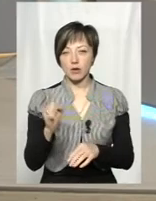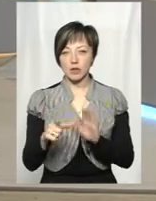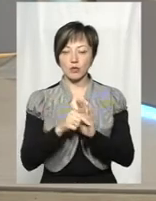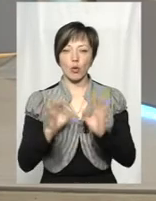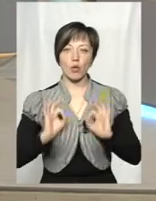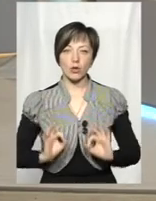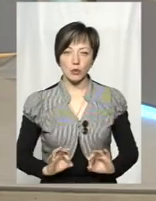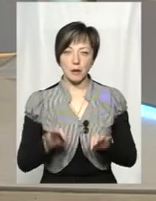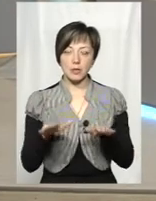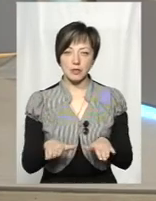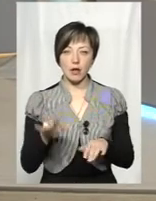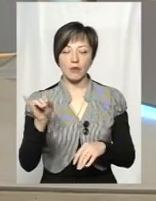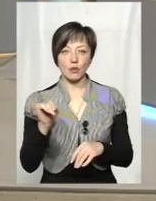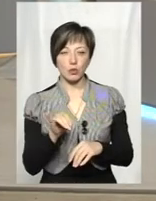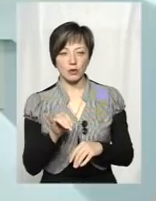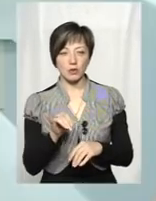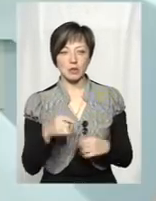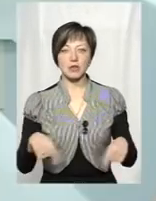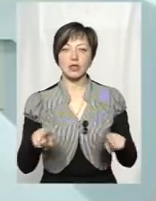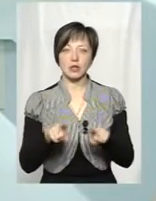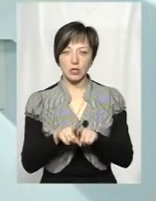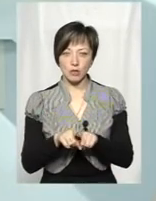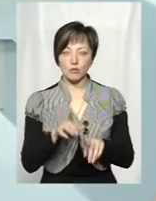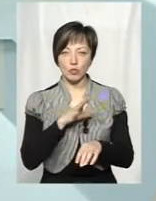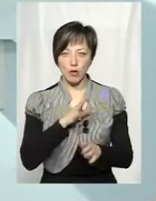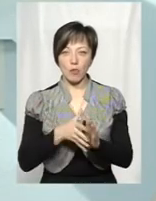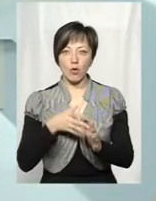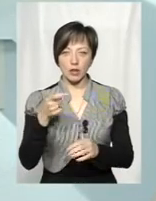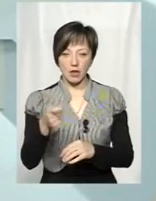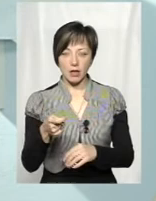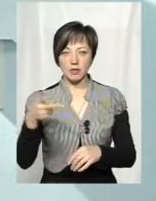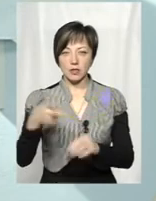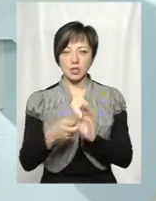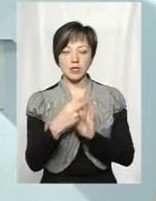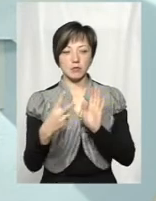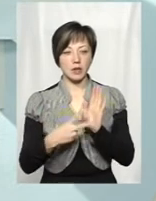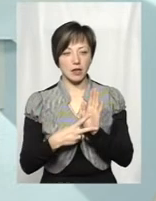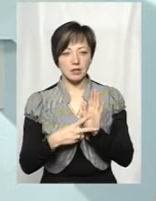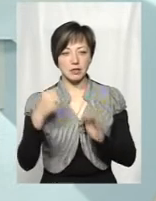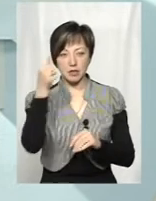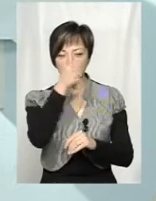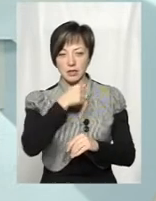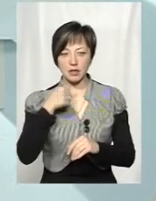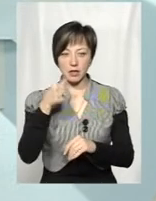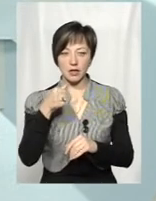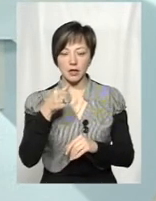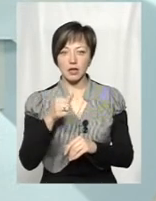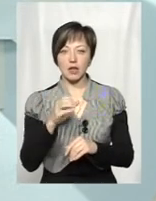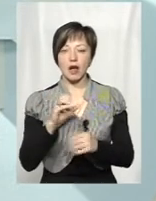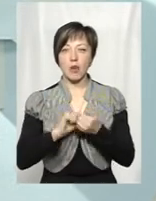прокуратурою місцевою і теж були подання. 2017 рік – поселення Трипільський